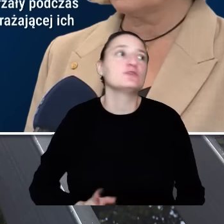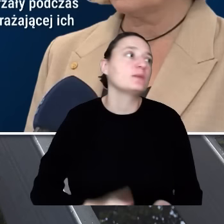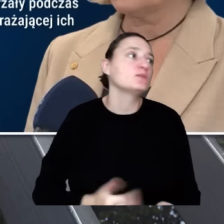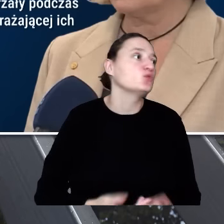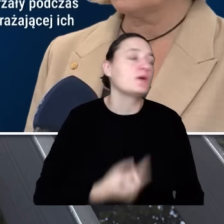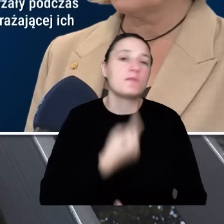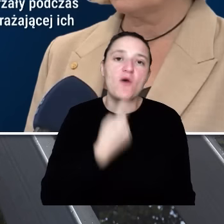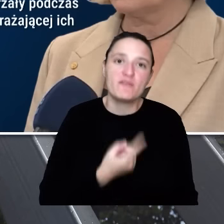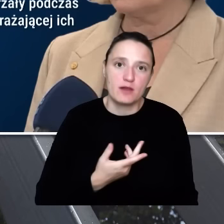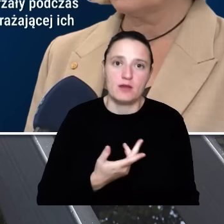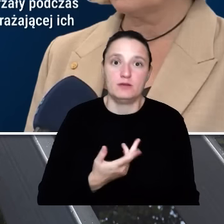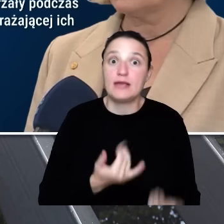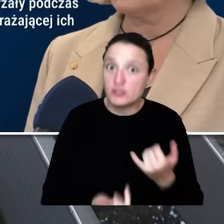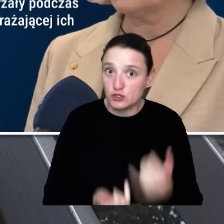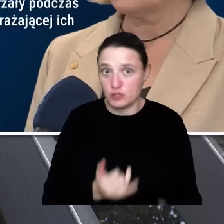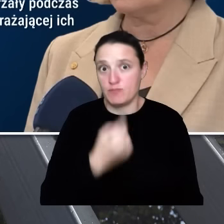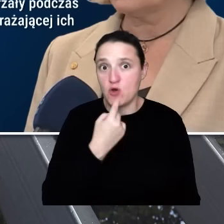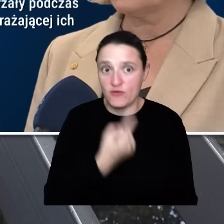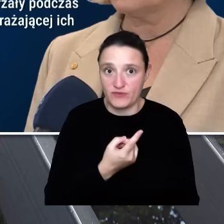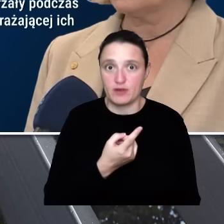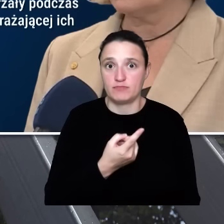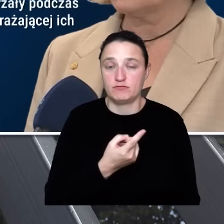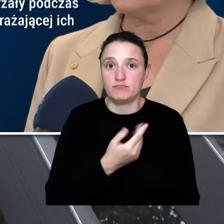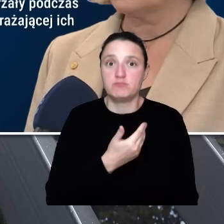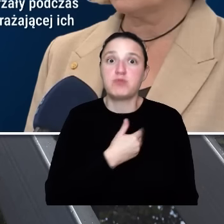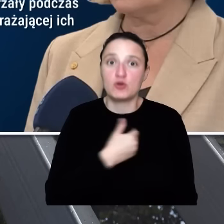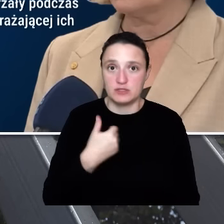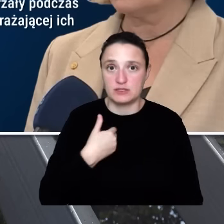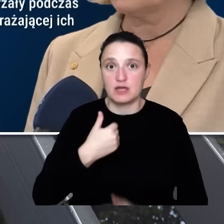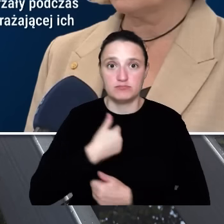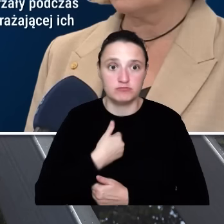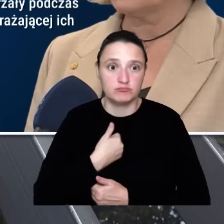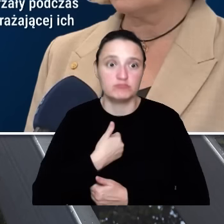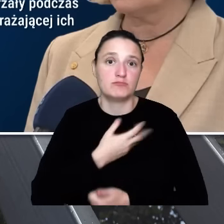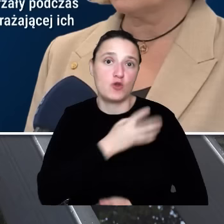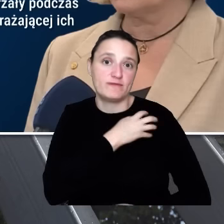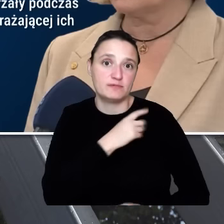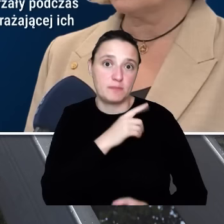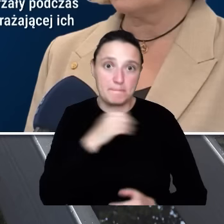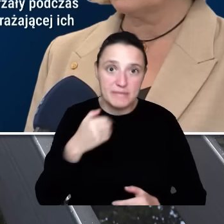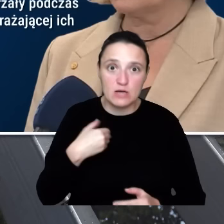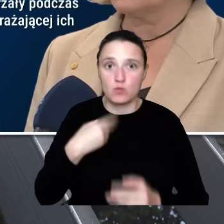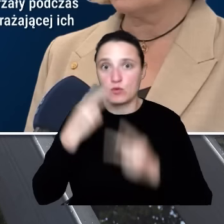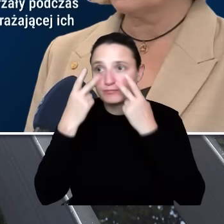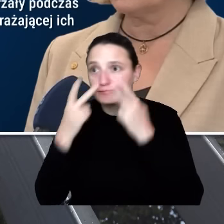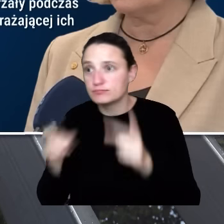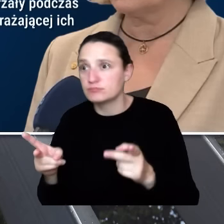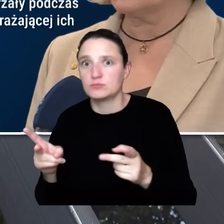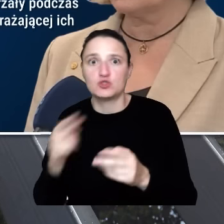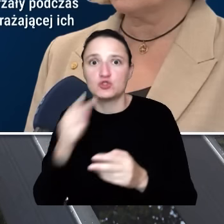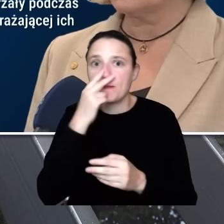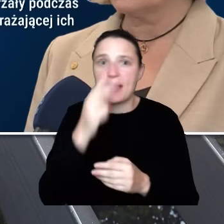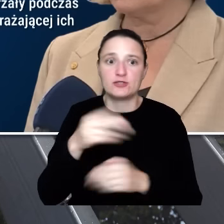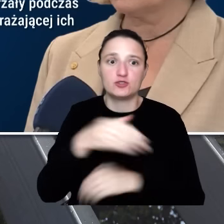że polscy oficerowie odbyli podróż studyjną po granicy